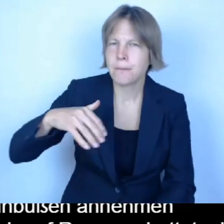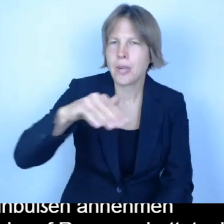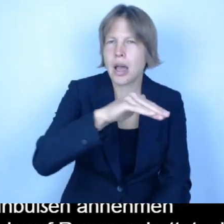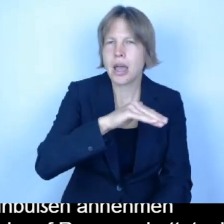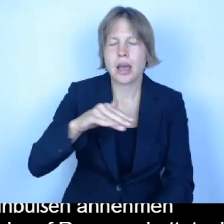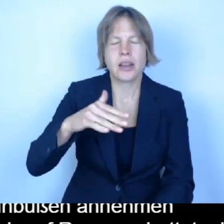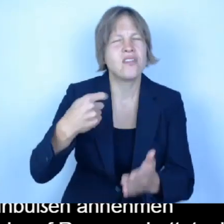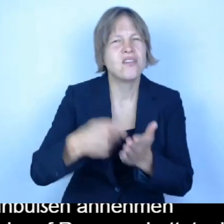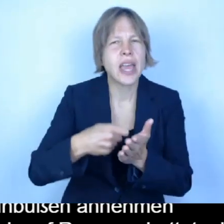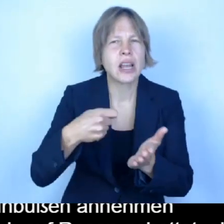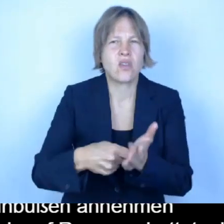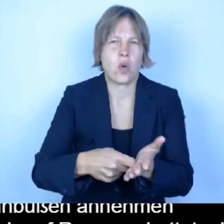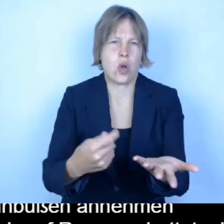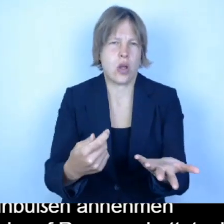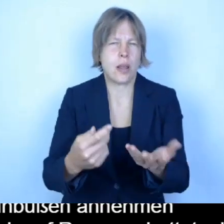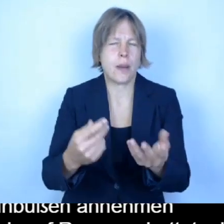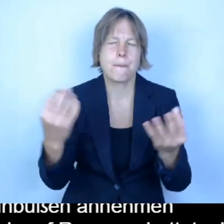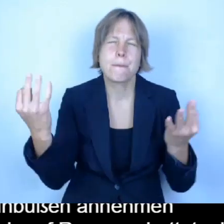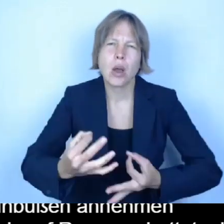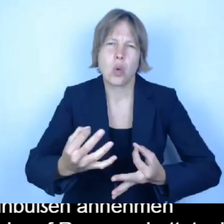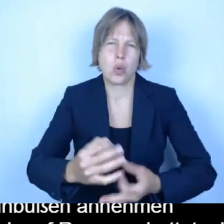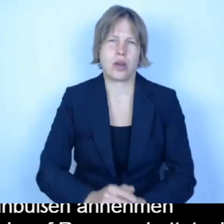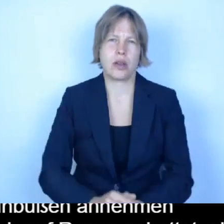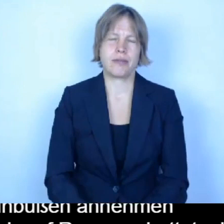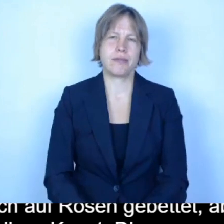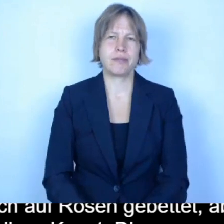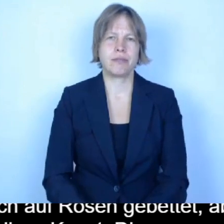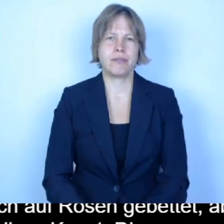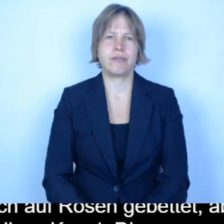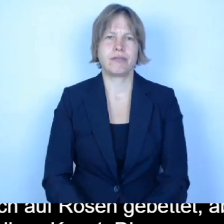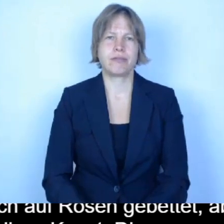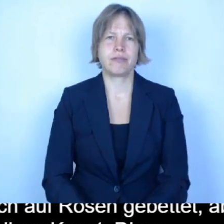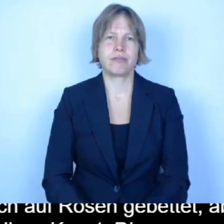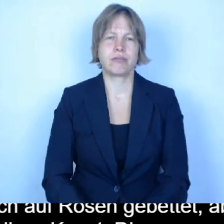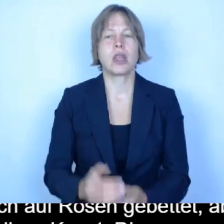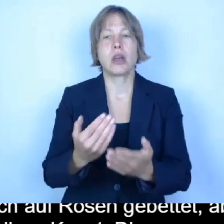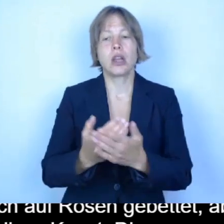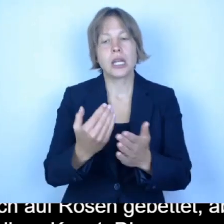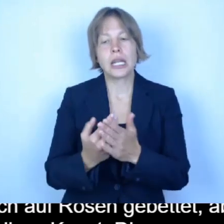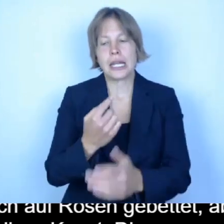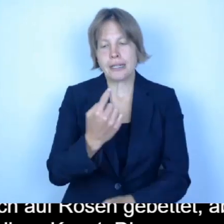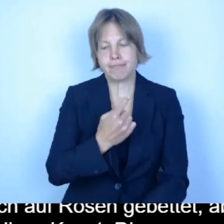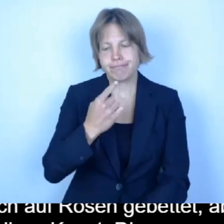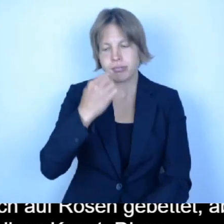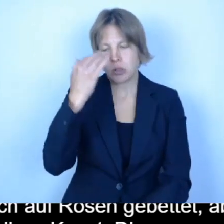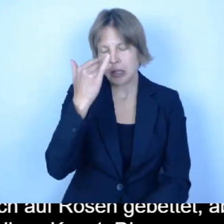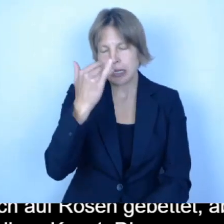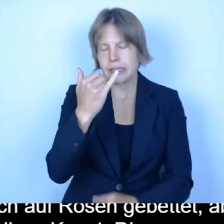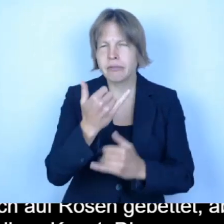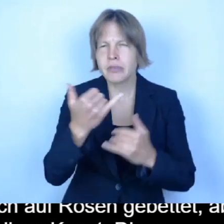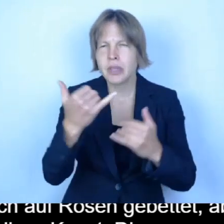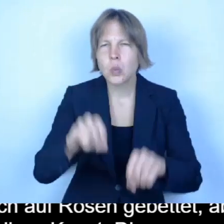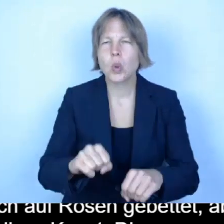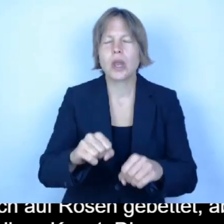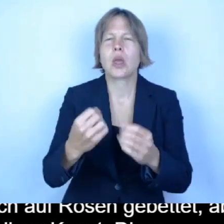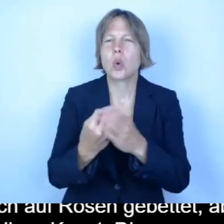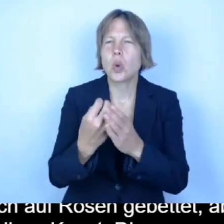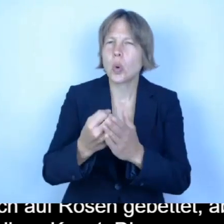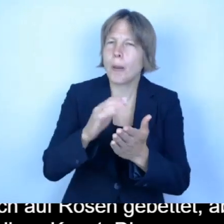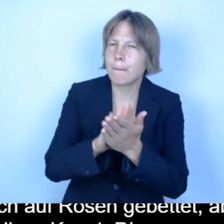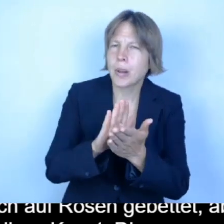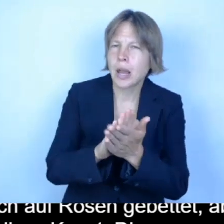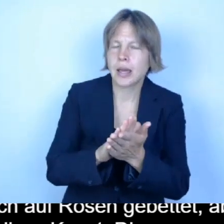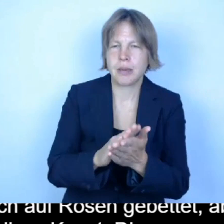notwendig. Deswegen haben wir uns überlegt, wie können wir Kultur erhalten? Wie können wir es schaffen, dass Institutionen,